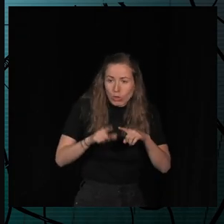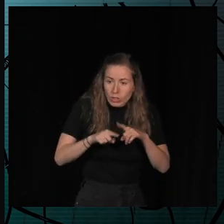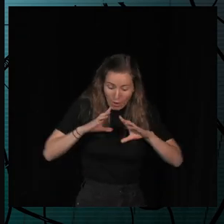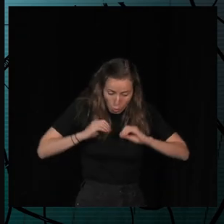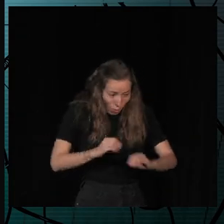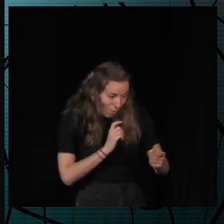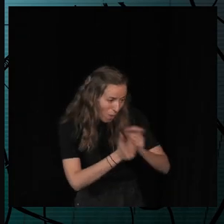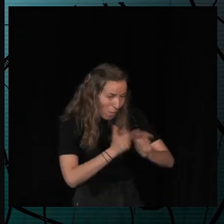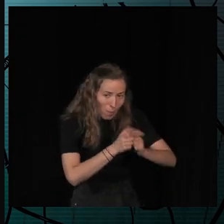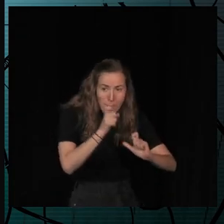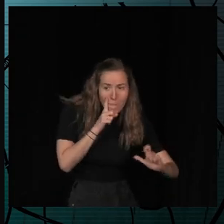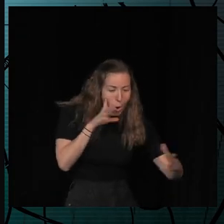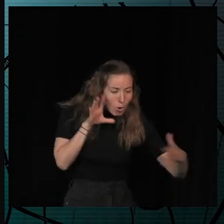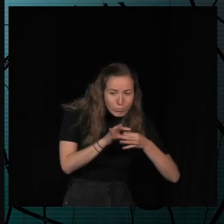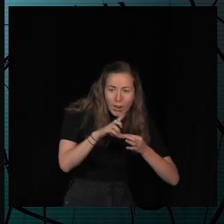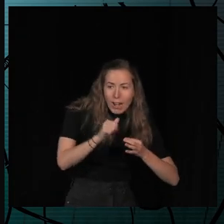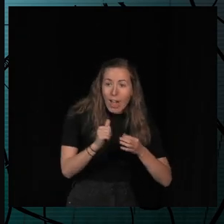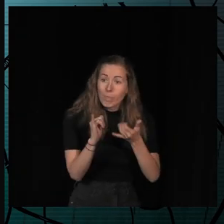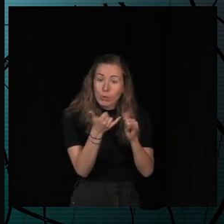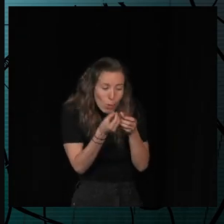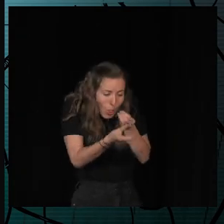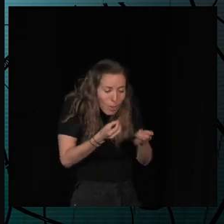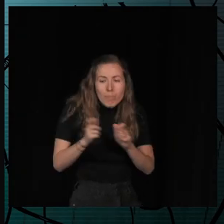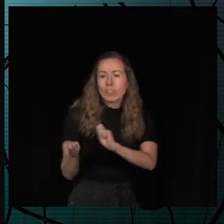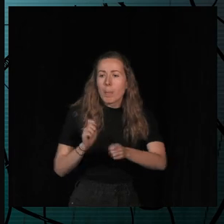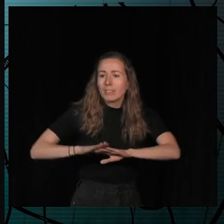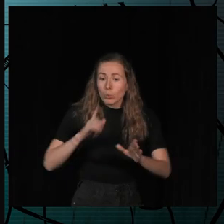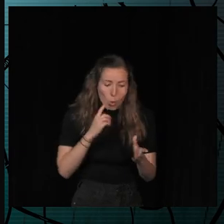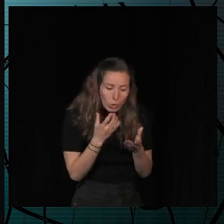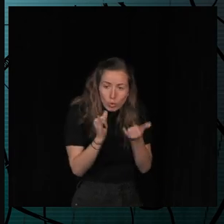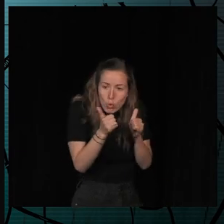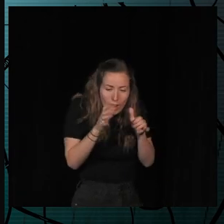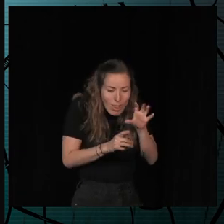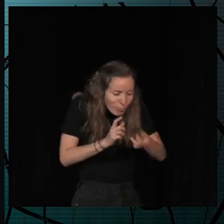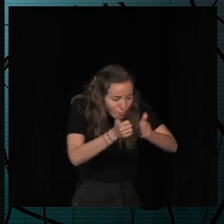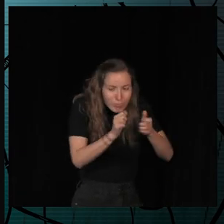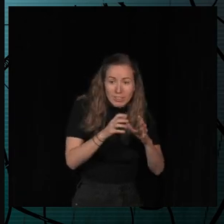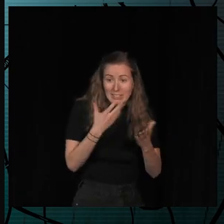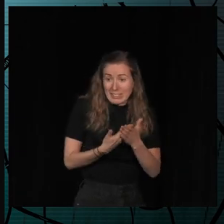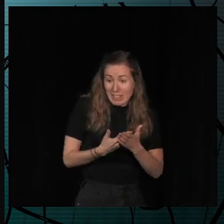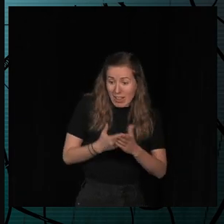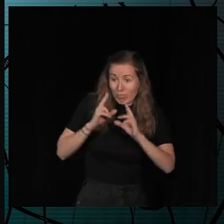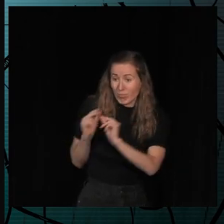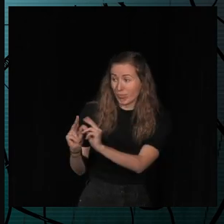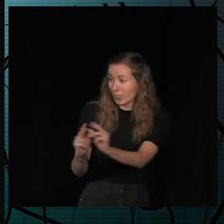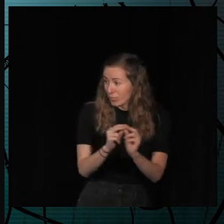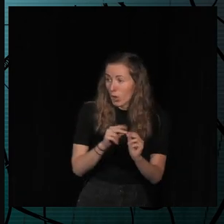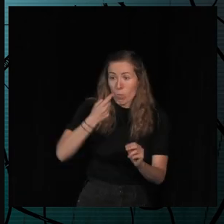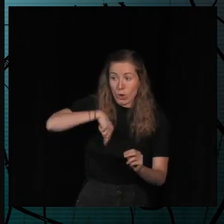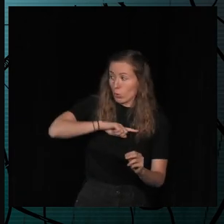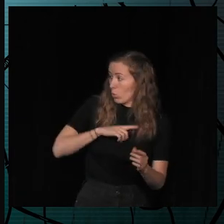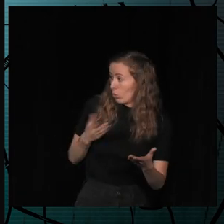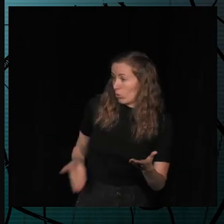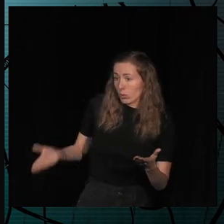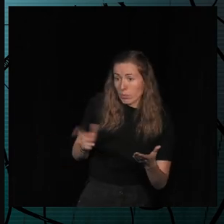d'interagir avec ses parents d'avoir des jouets et pas juste une tablette et et c'est peut-être ça sur quoi on peut s'appuyer qu'on a tous une légitimité